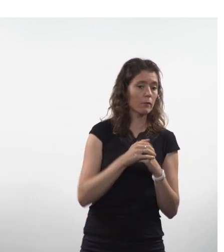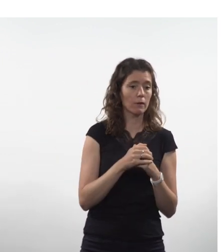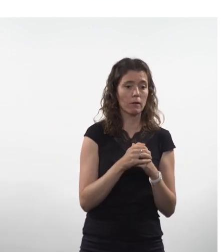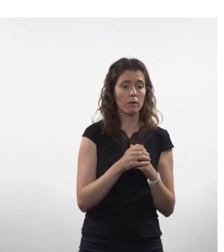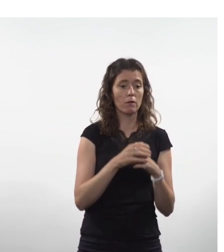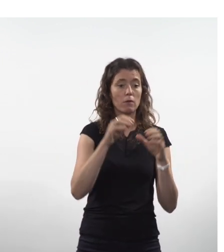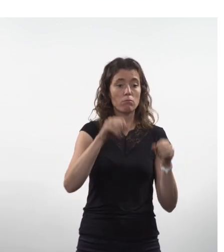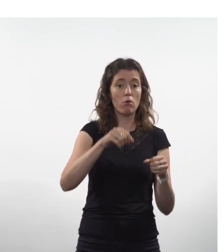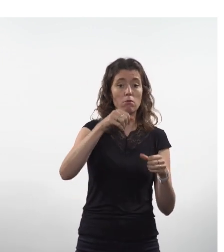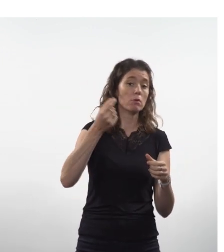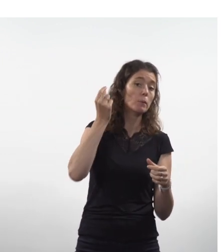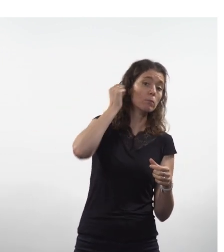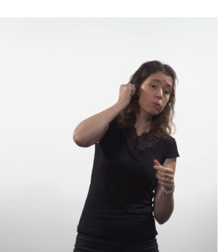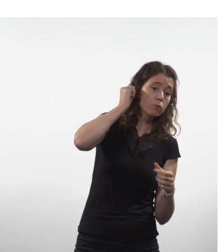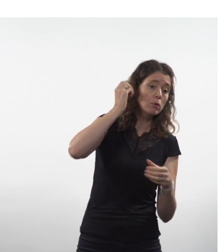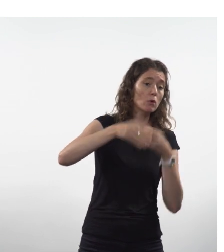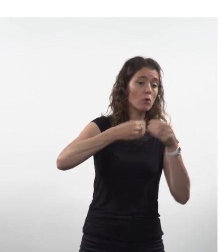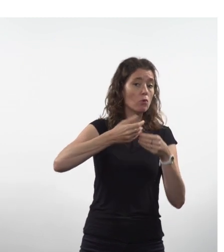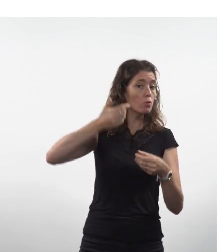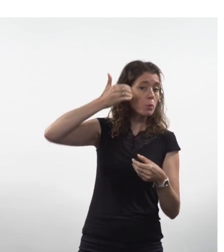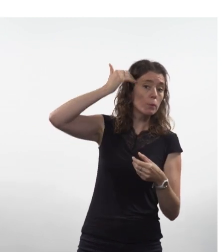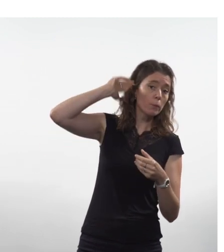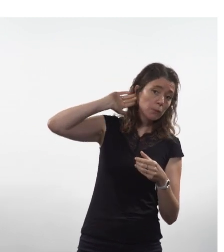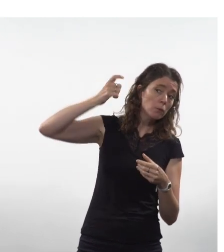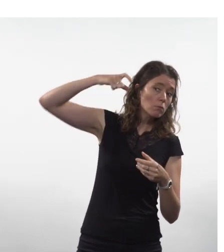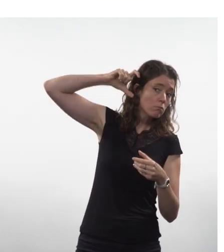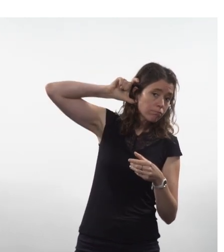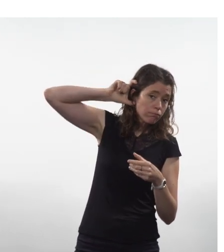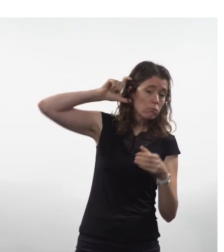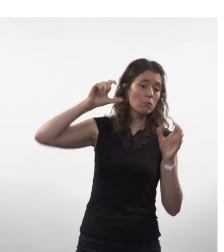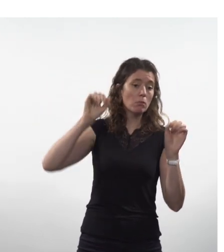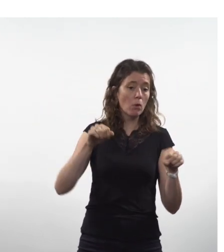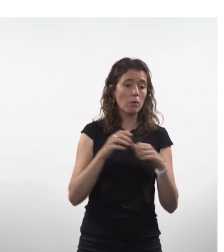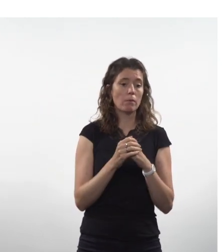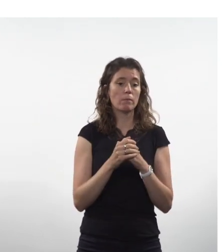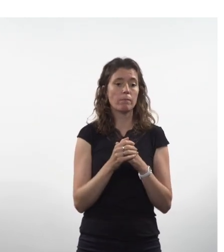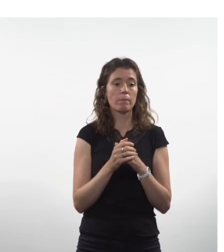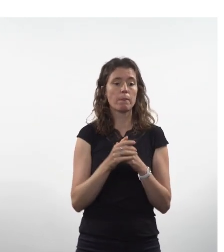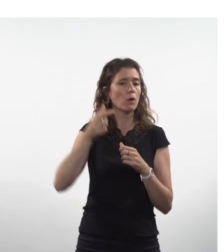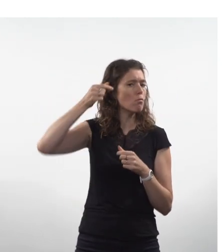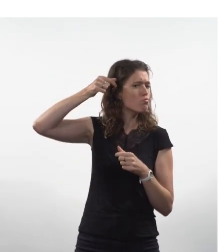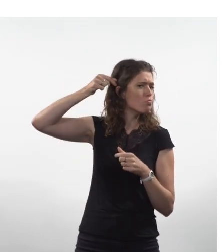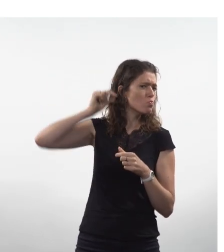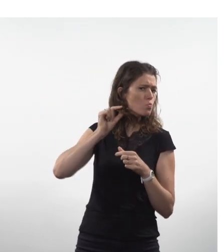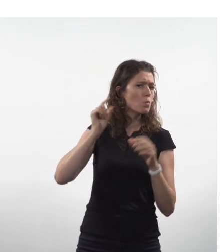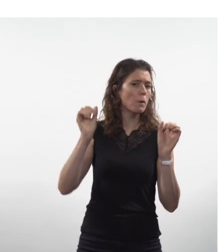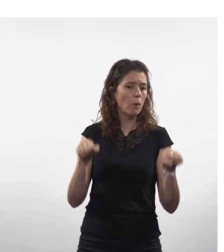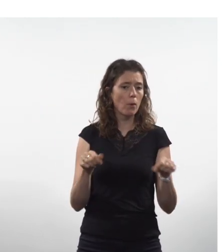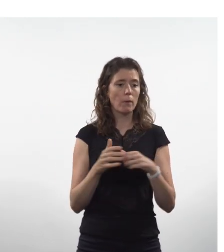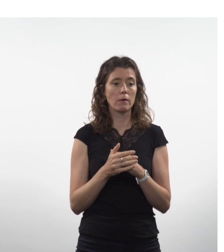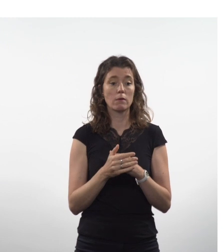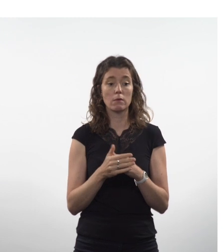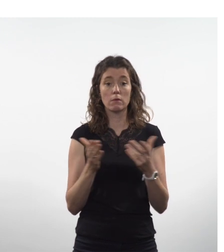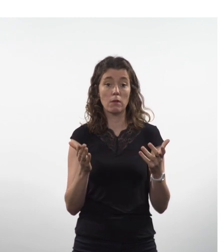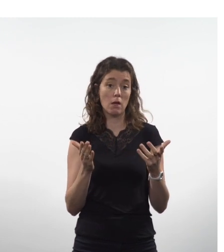être intra-auriculaire ou au moins le tour d'oreille avec un pavillon plus robuste. Et là, la